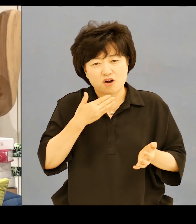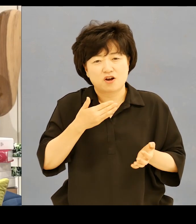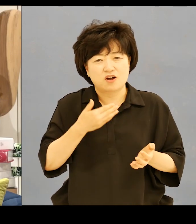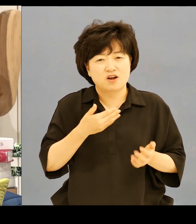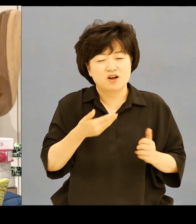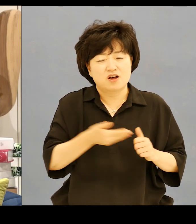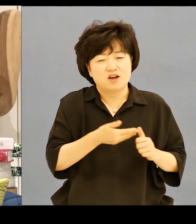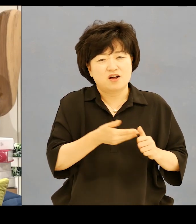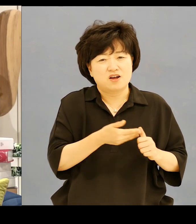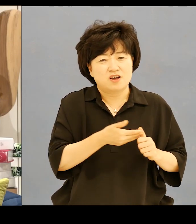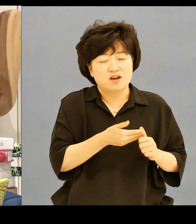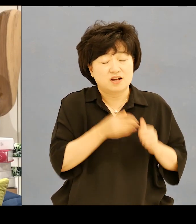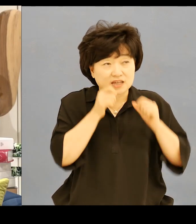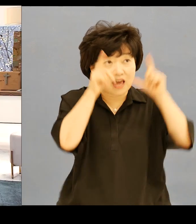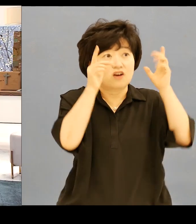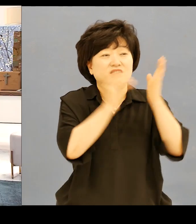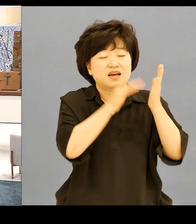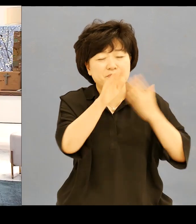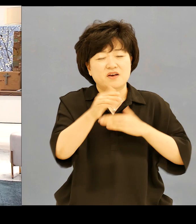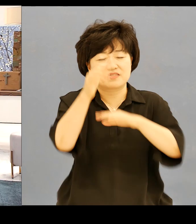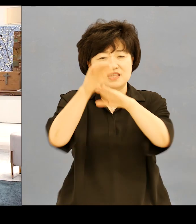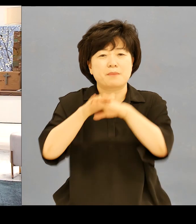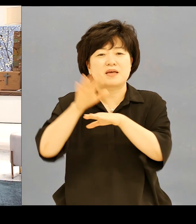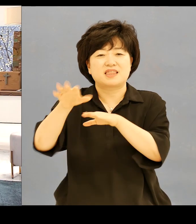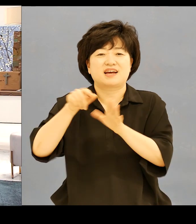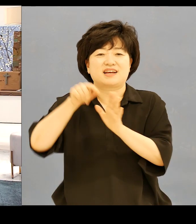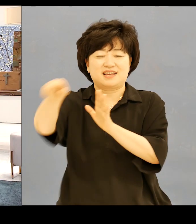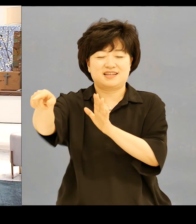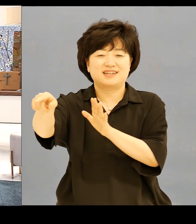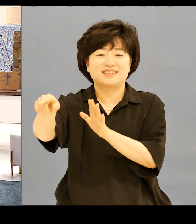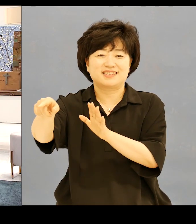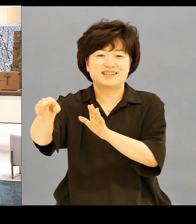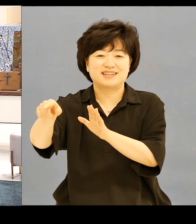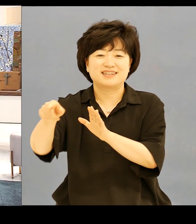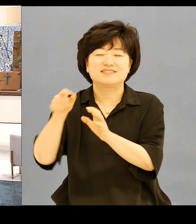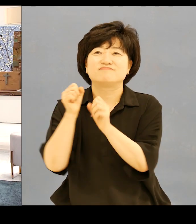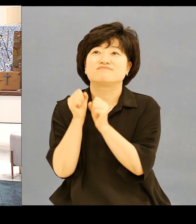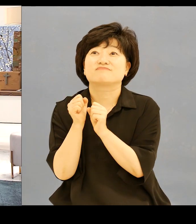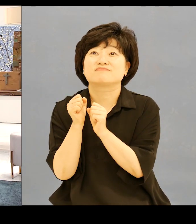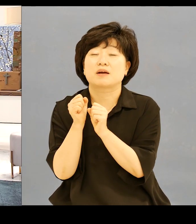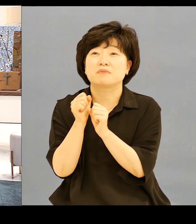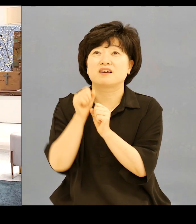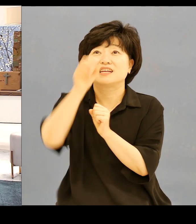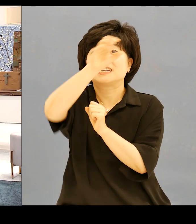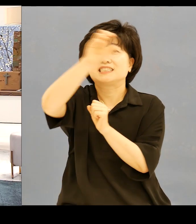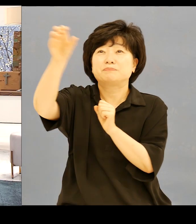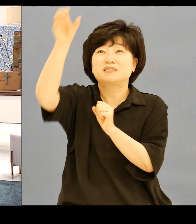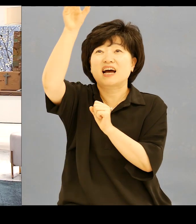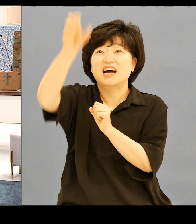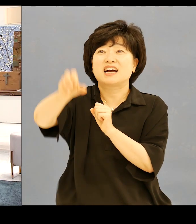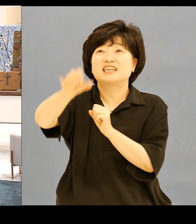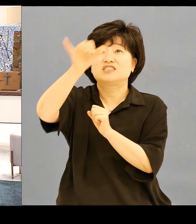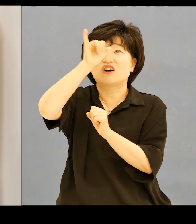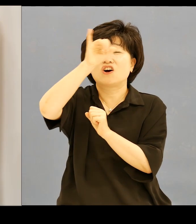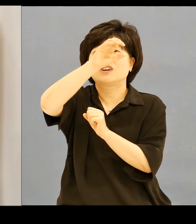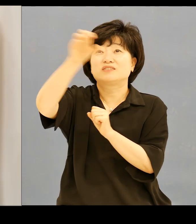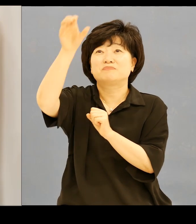버텼던 것 같아요. 그래서 예배당 가면은 거기에 진짜 큰 십자가가 있거든요. 네네. 십자가